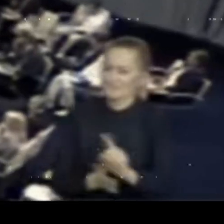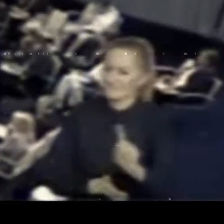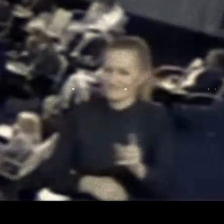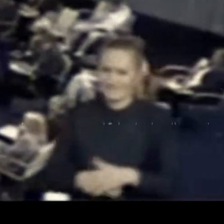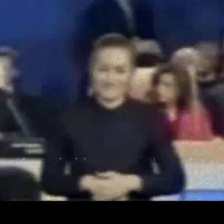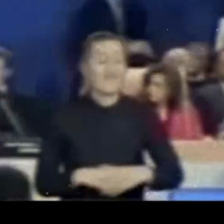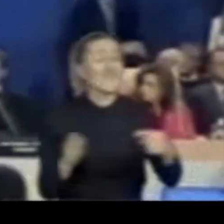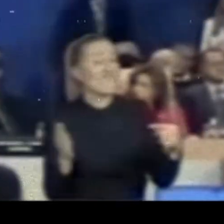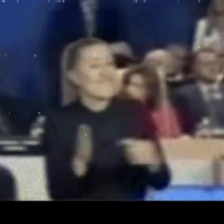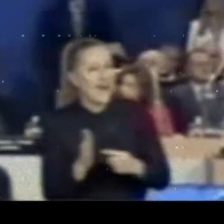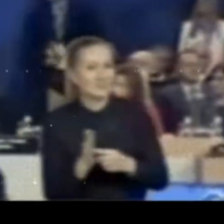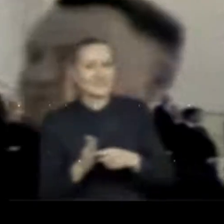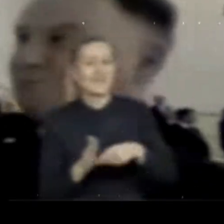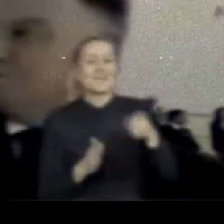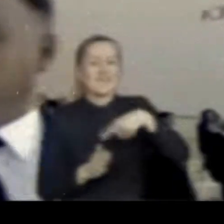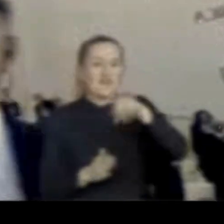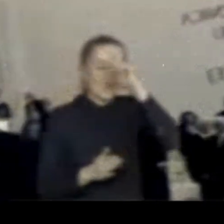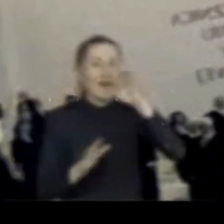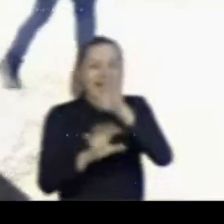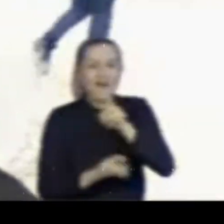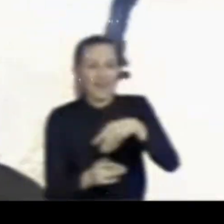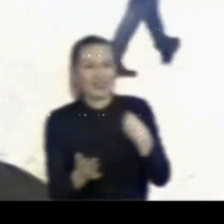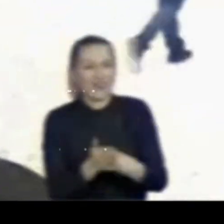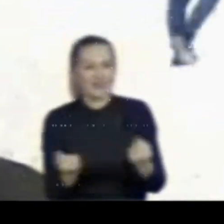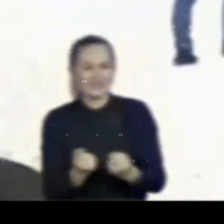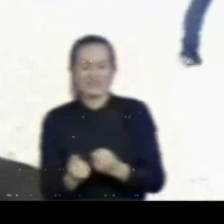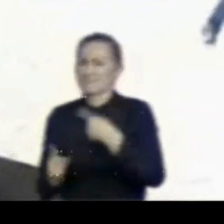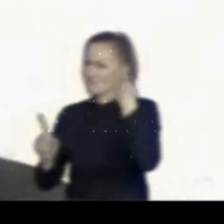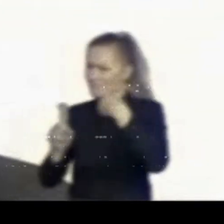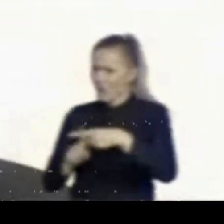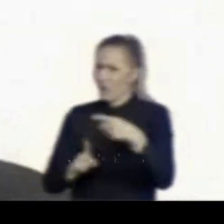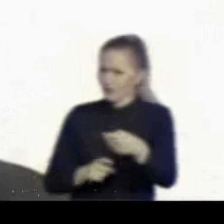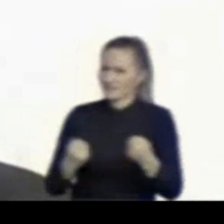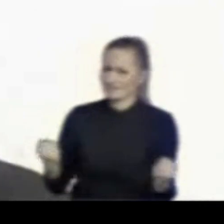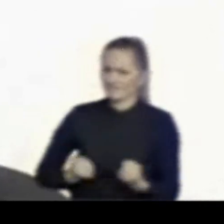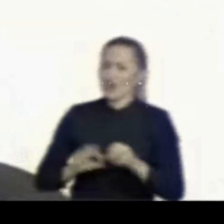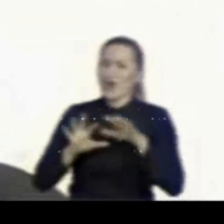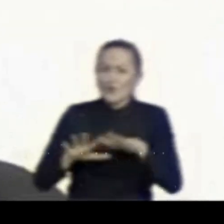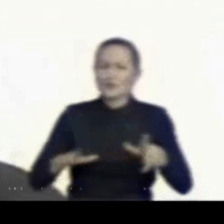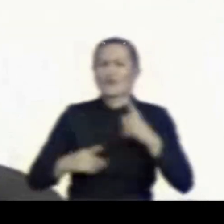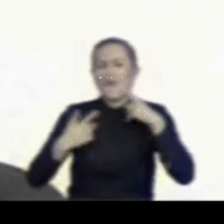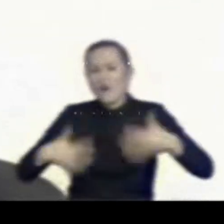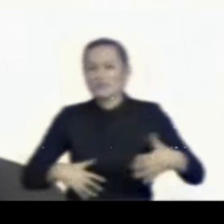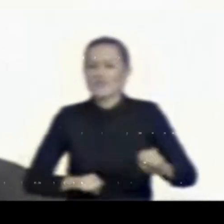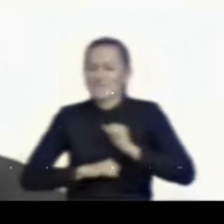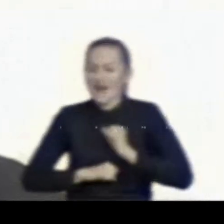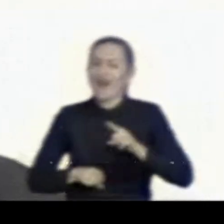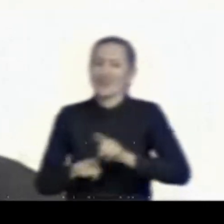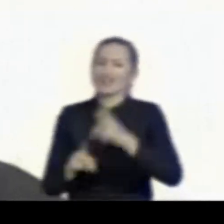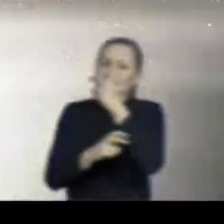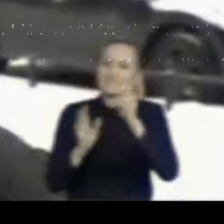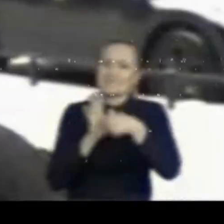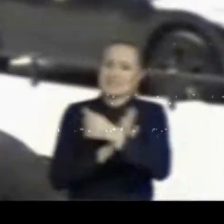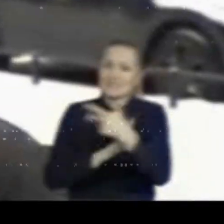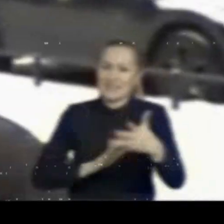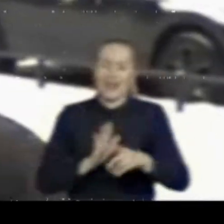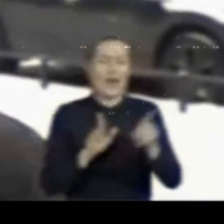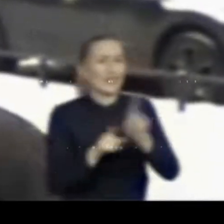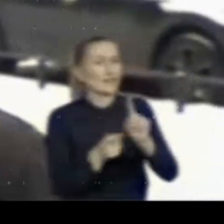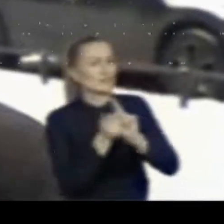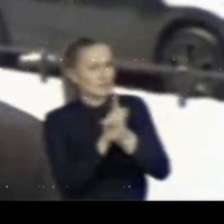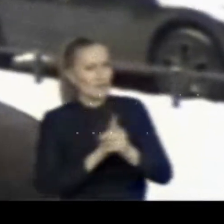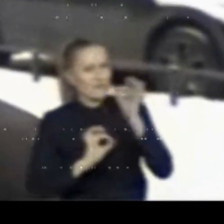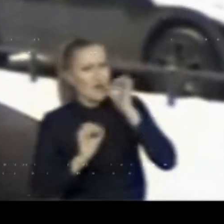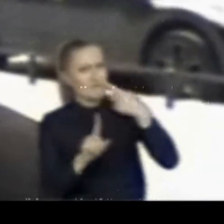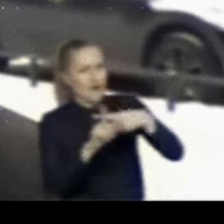I właśnie to doceniają widzowie. Na plus. Jest dużo fajnej rozrywki, interesujące seriale. Zmieniła się na